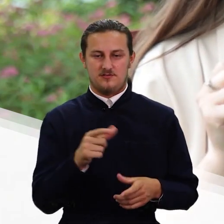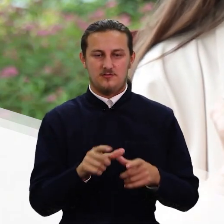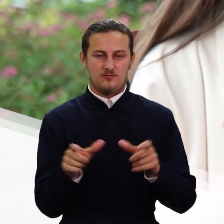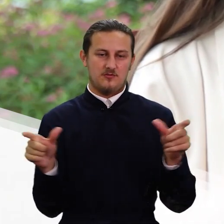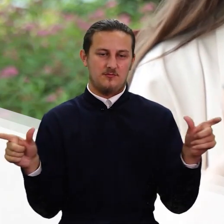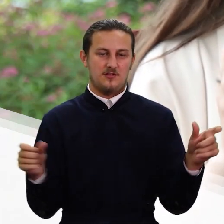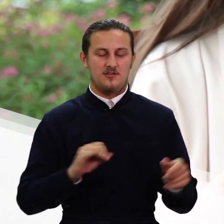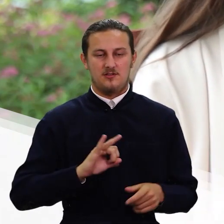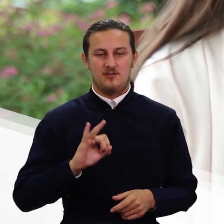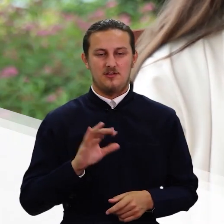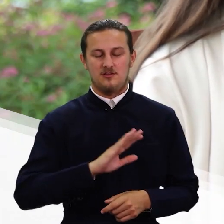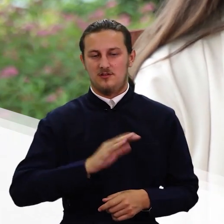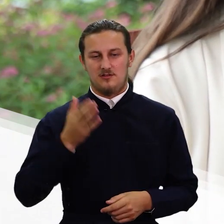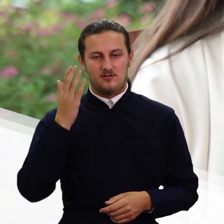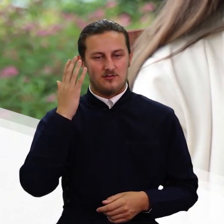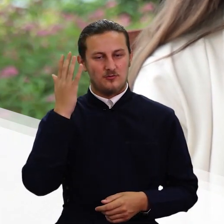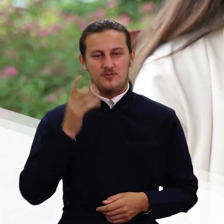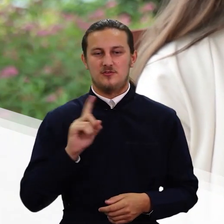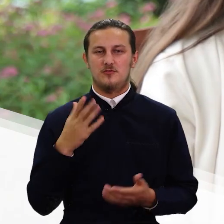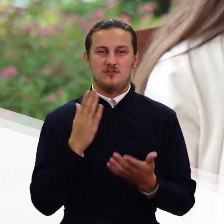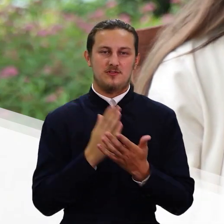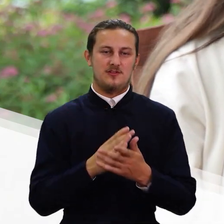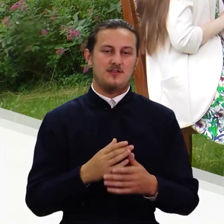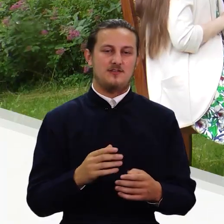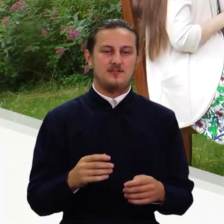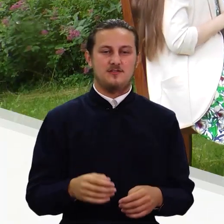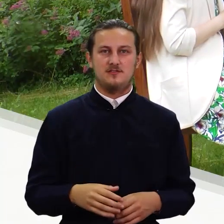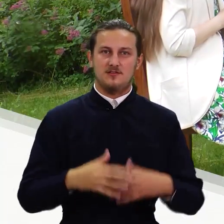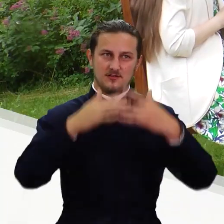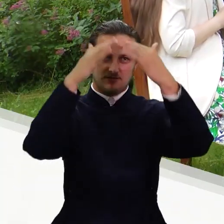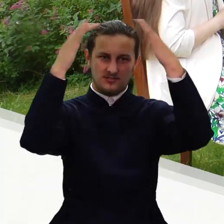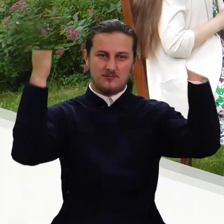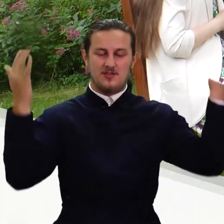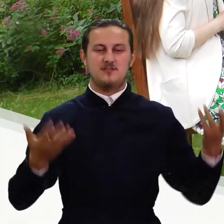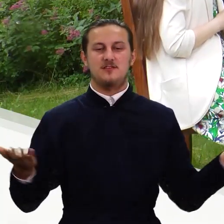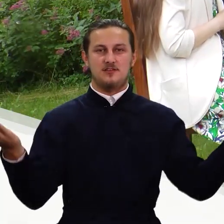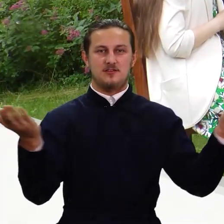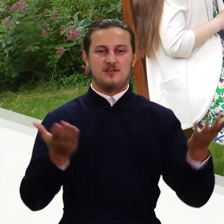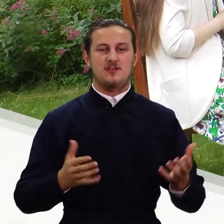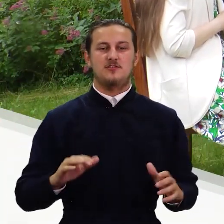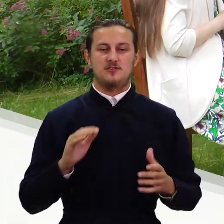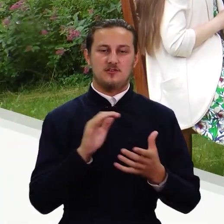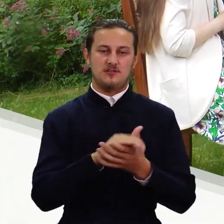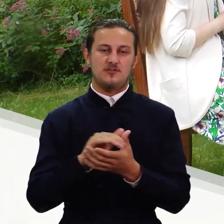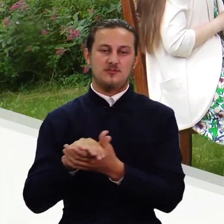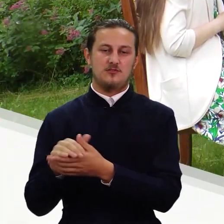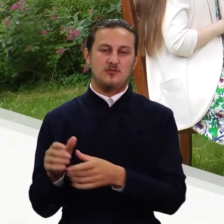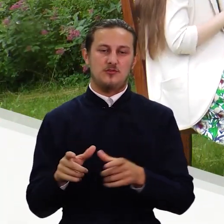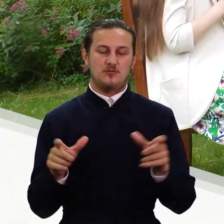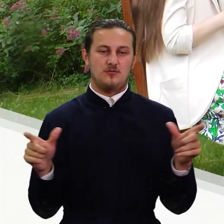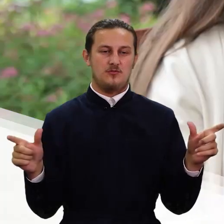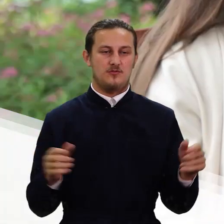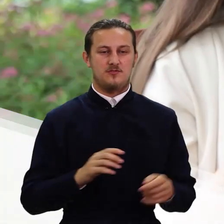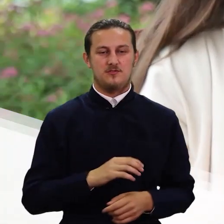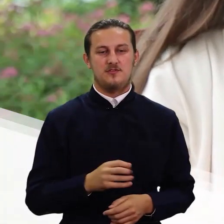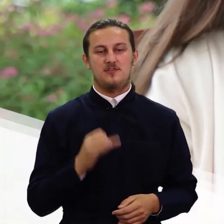вимір небесний. Там є наші інші друзі, ті, яких ми не бачимо, але дуже добре відчуваємо серцем.